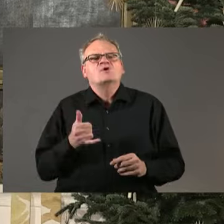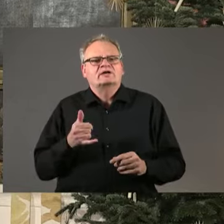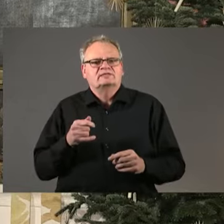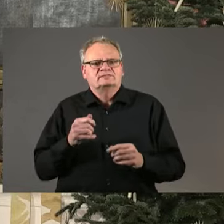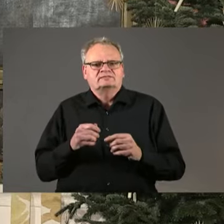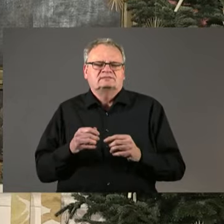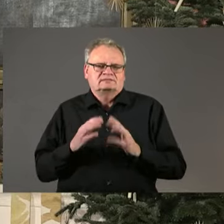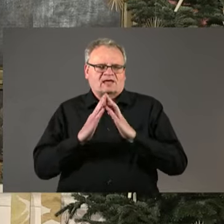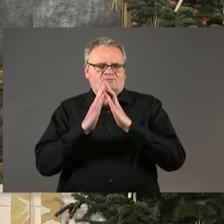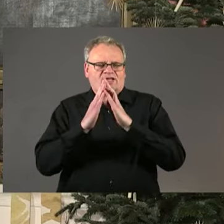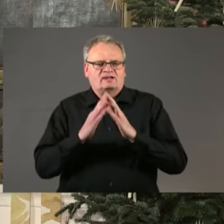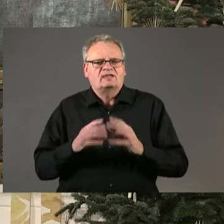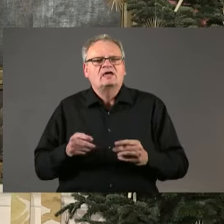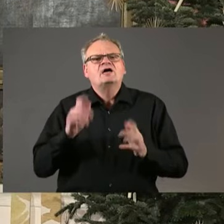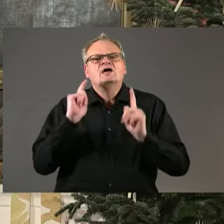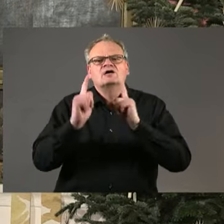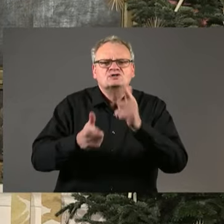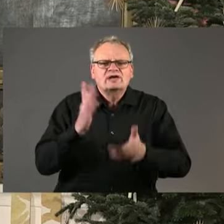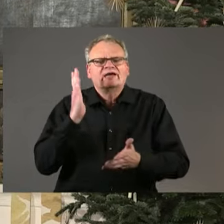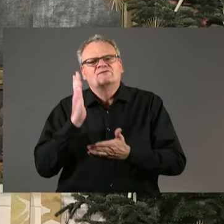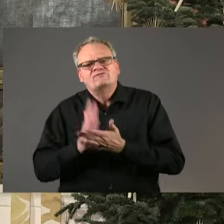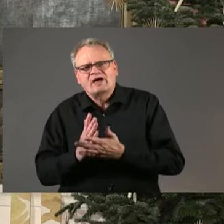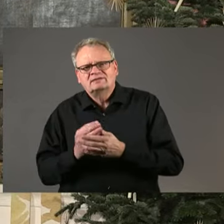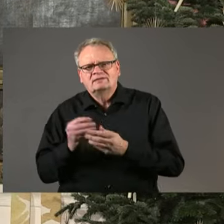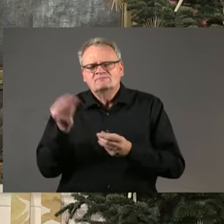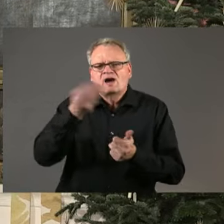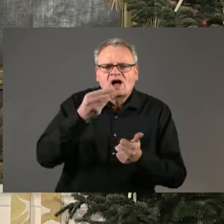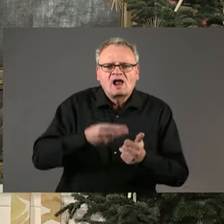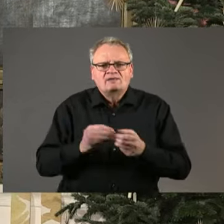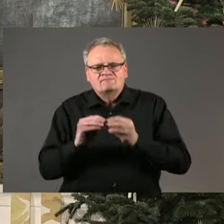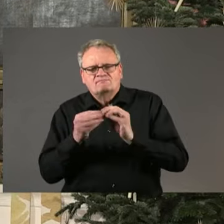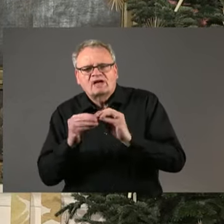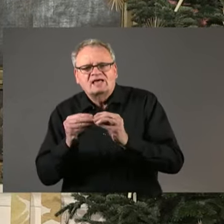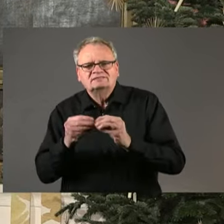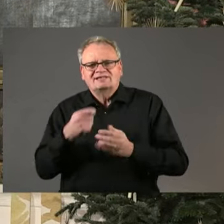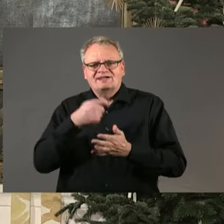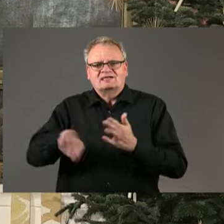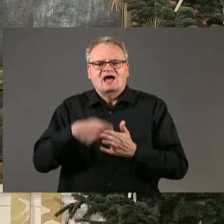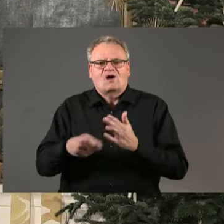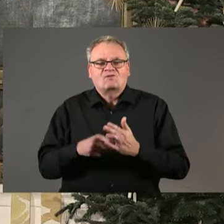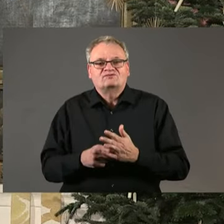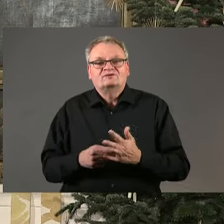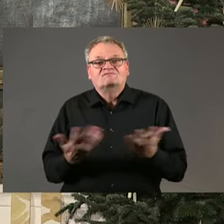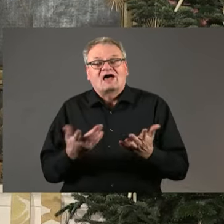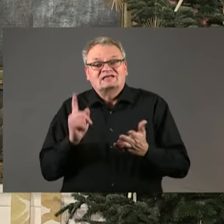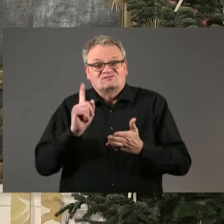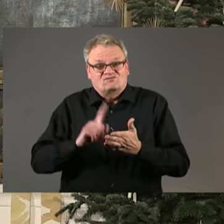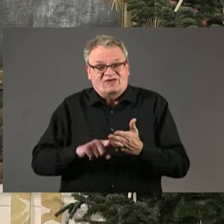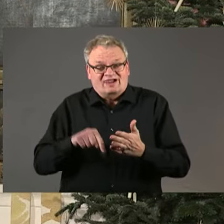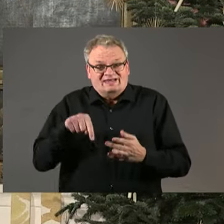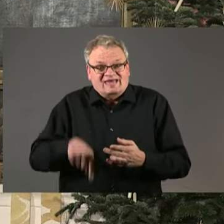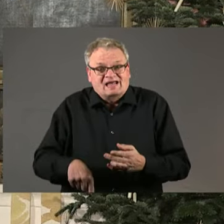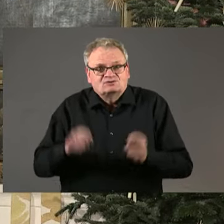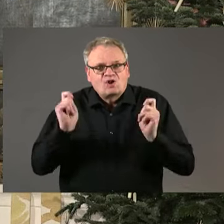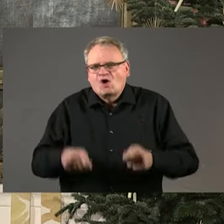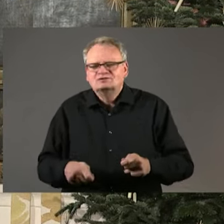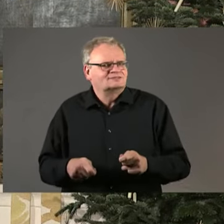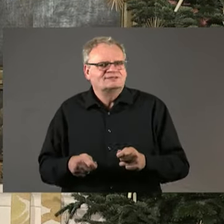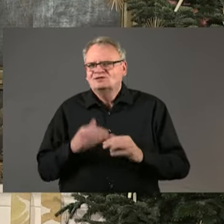gebastelt, gemalt, gestrickt und gekauft. Und wenn noch eines fehlt, ist es jetzt vermutlich zu spät, daran etwas noch zu